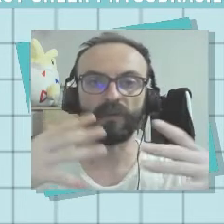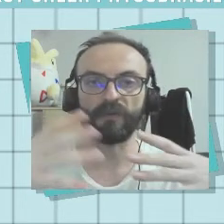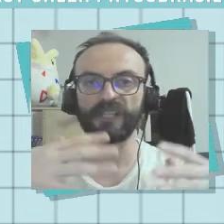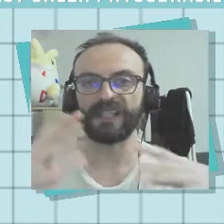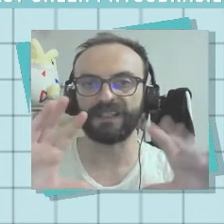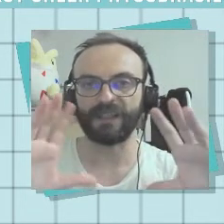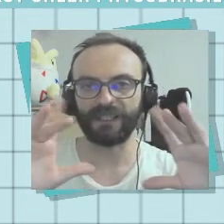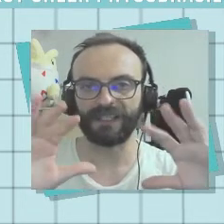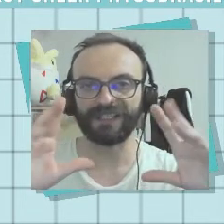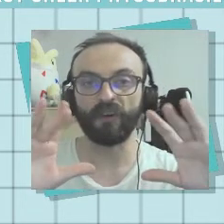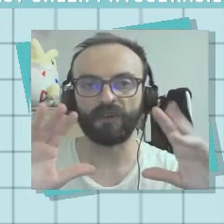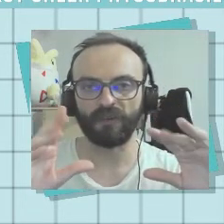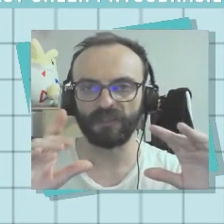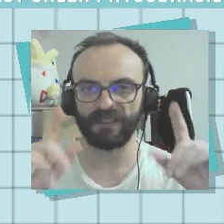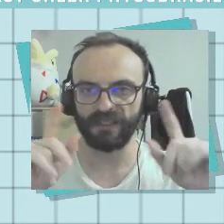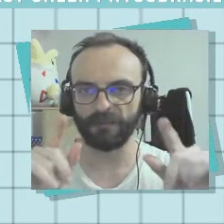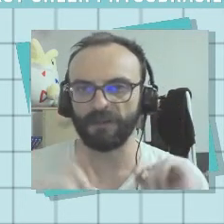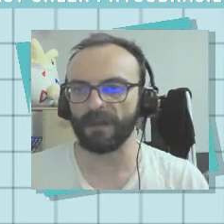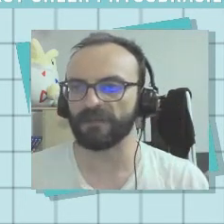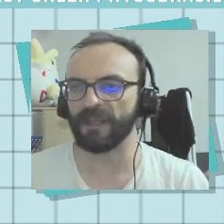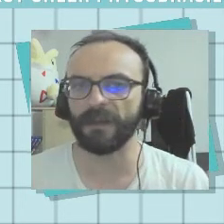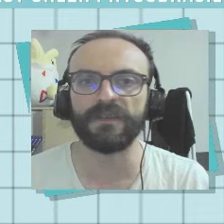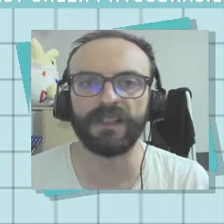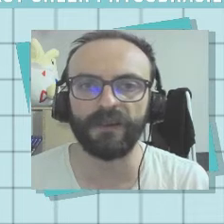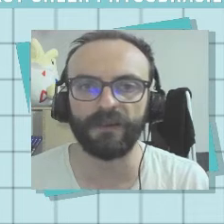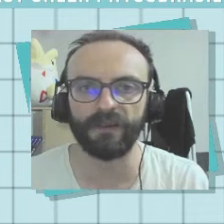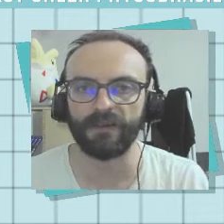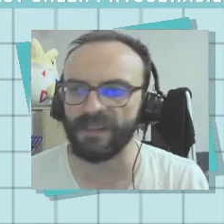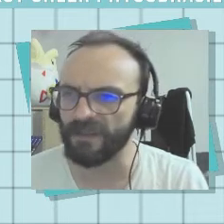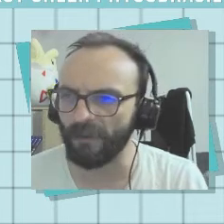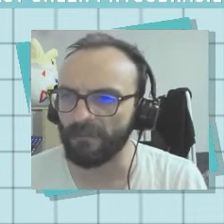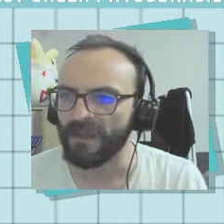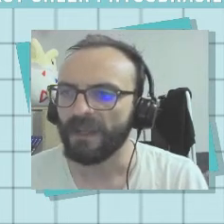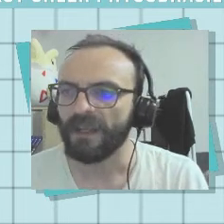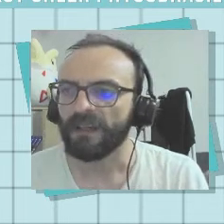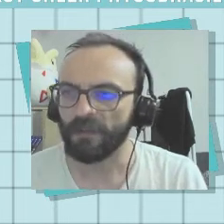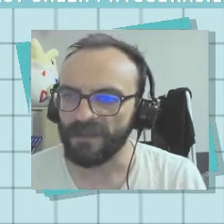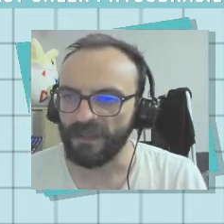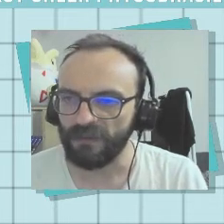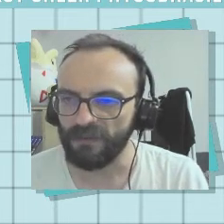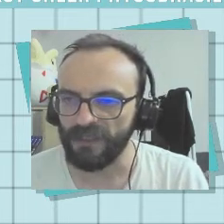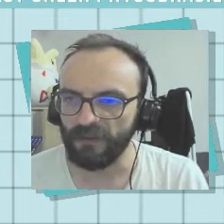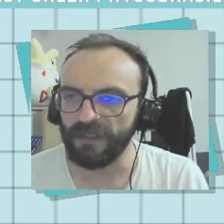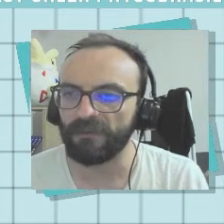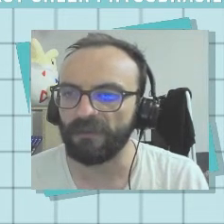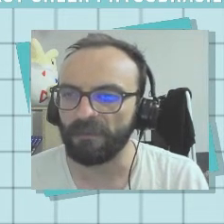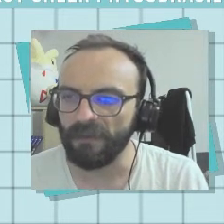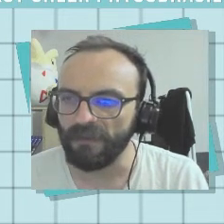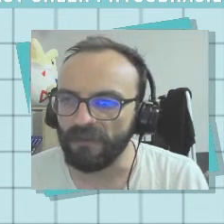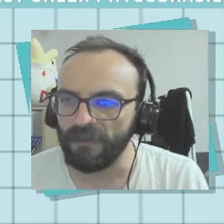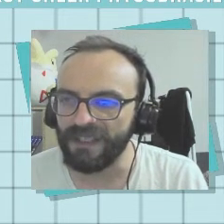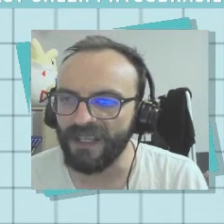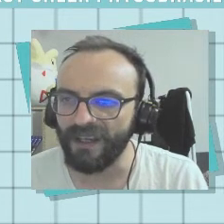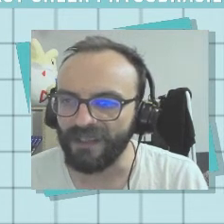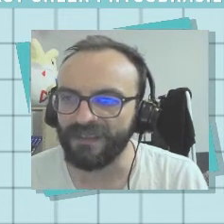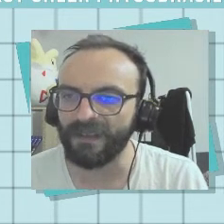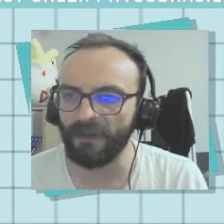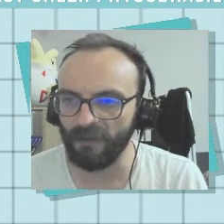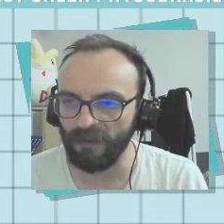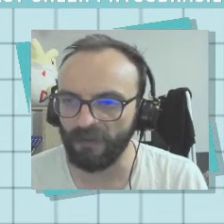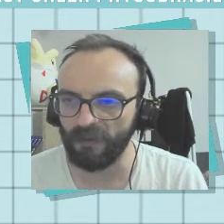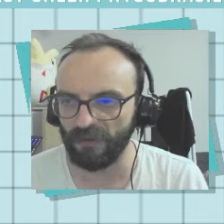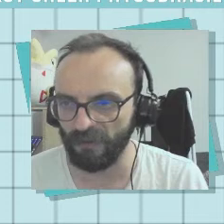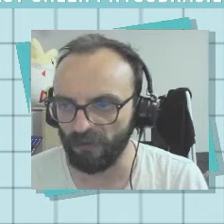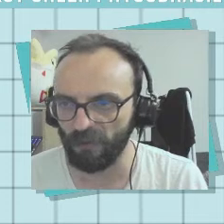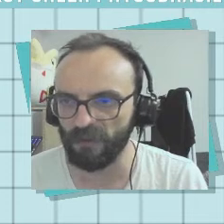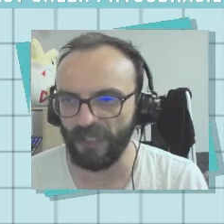au projet qui existe avec les gants langue des signes, mais j'en parle juste après, je vais lire ce qu'a dit Laurent. Je pense à un truc aussi, le développement de l'IA est tellement